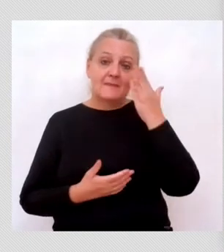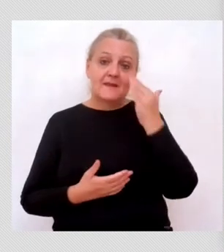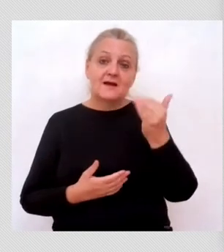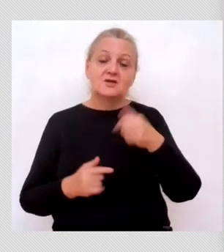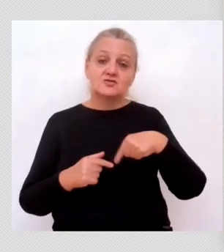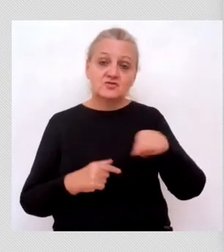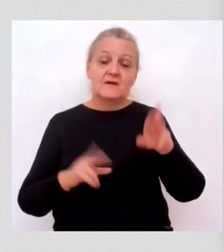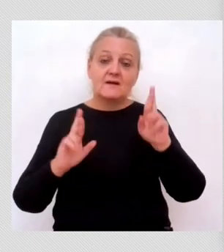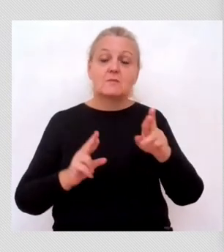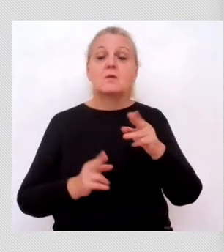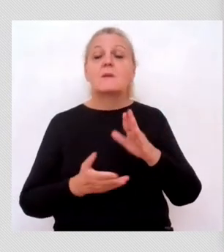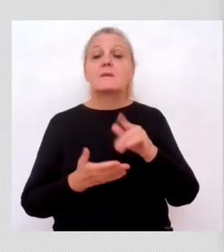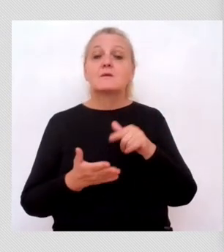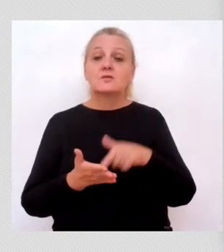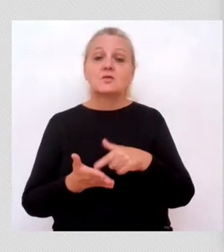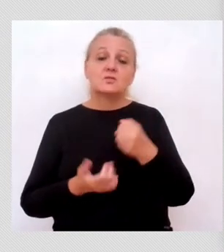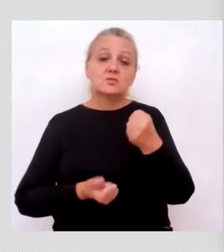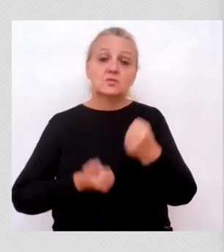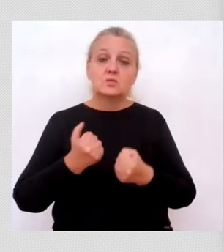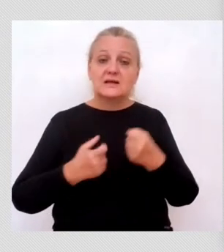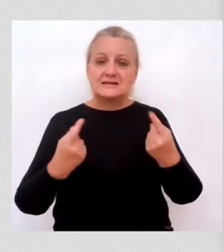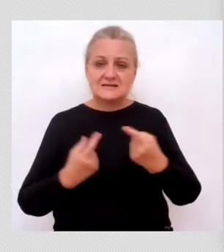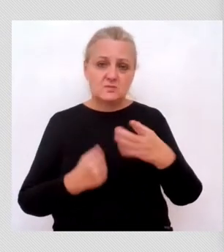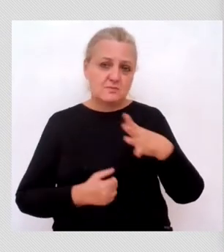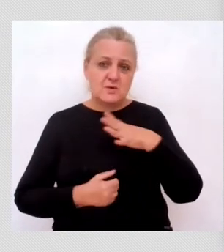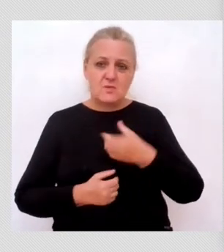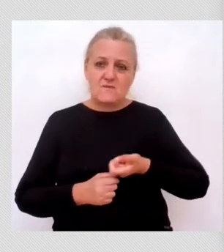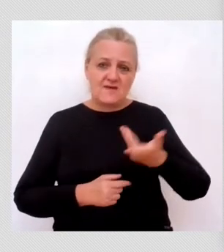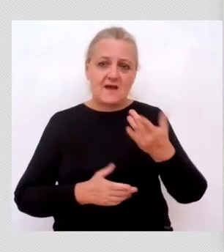jednak w trudnej sytuacji byliśmy już nieraz i jakoś